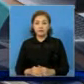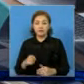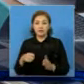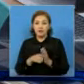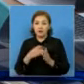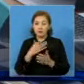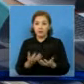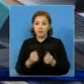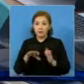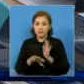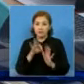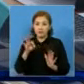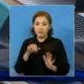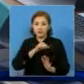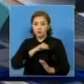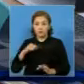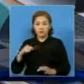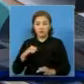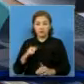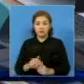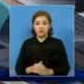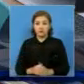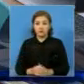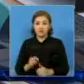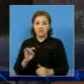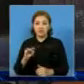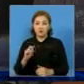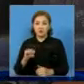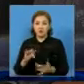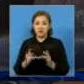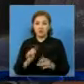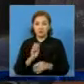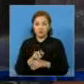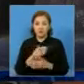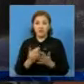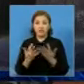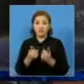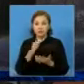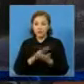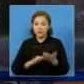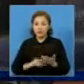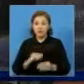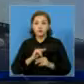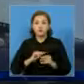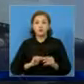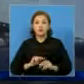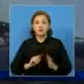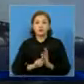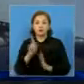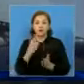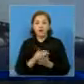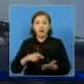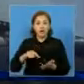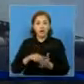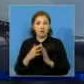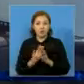жеткізіп берушіні таңдап, өздері сол ЕГУФ арқылы кіруіне болады. Қазір цифрлық қолтаңбалы жұмысы жүріп жатыр. Бұл үшін қала және